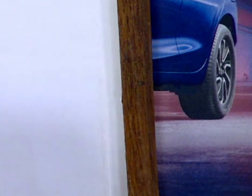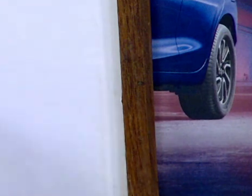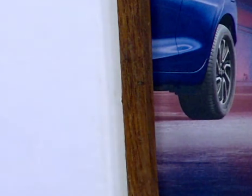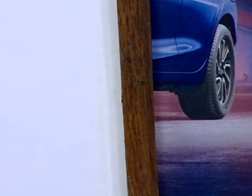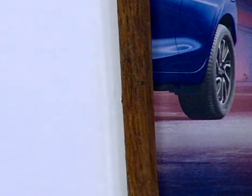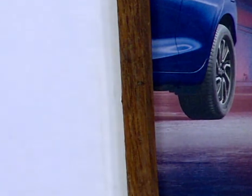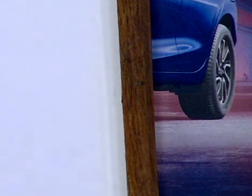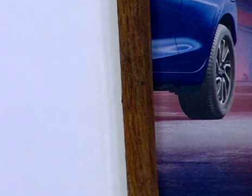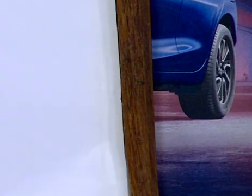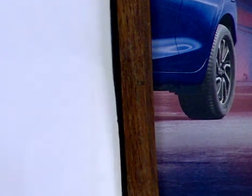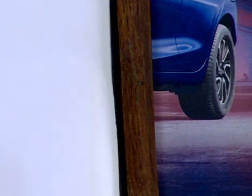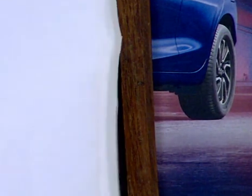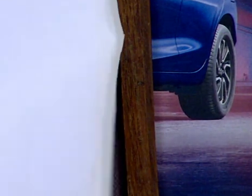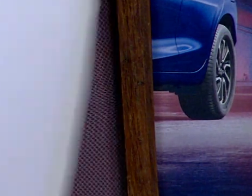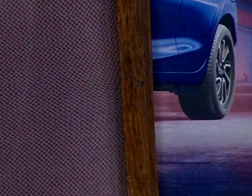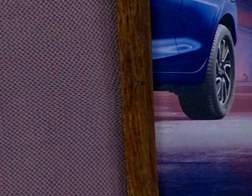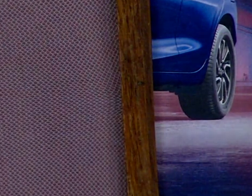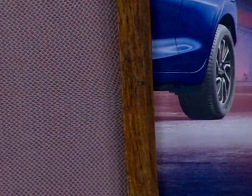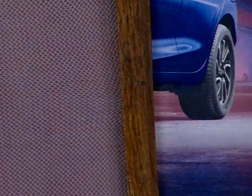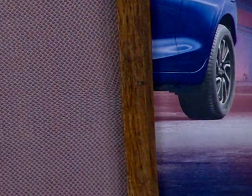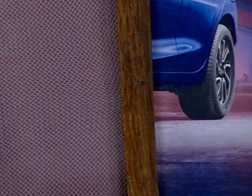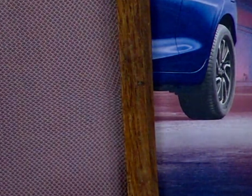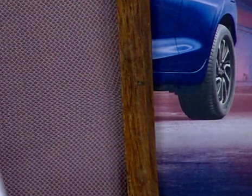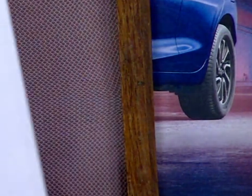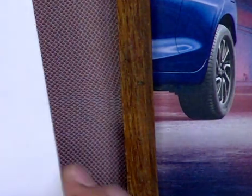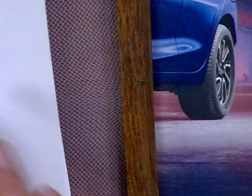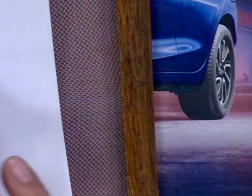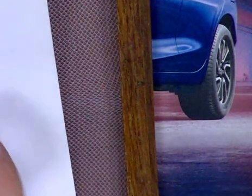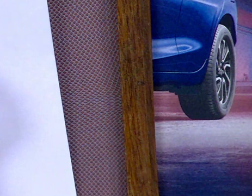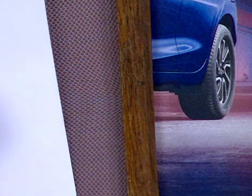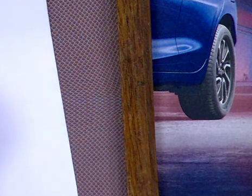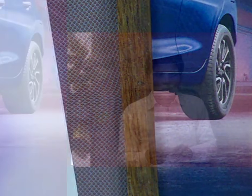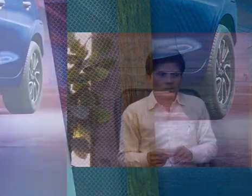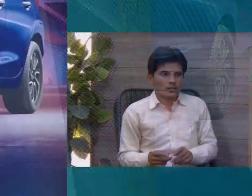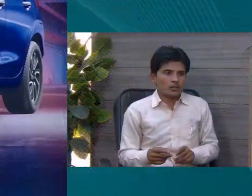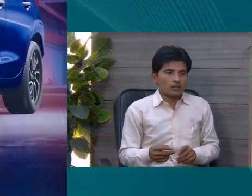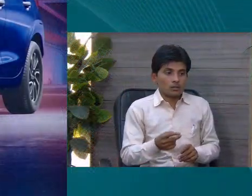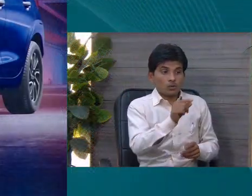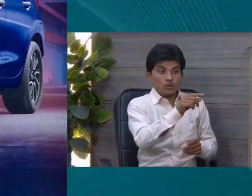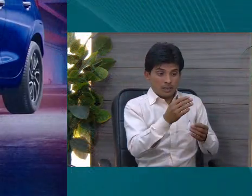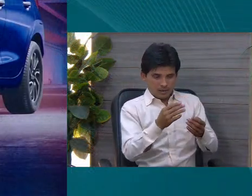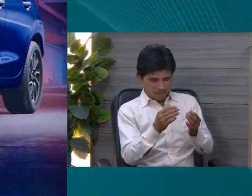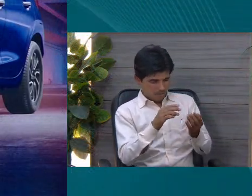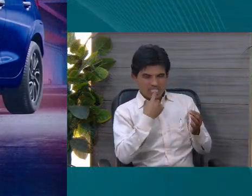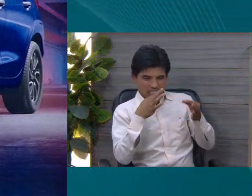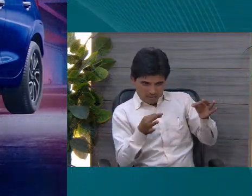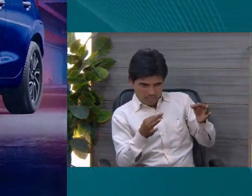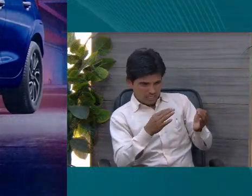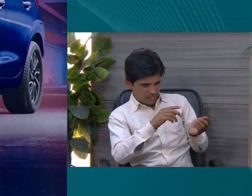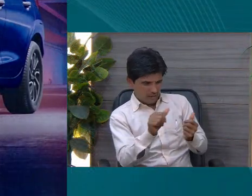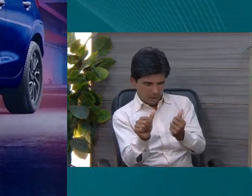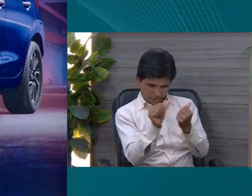कि मैं पूरा नहीं रहा हूं जल्दी में तो प्लीज इसको गरम देखें तो पीछे की साइड यह रेस लाइन हो गई है ना तो अब जो बचा